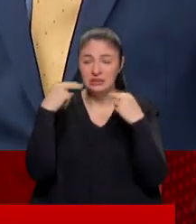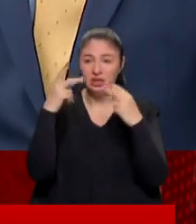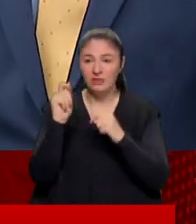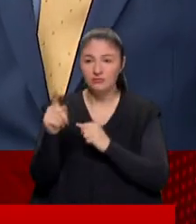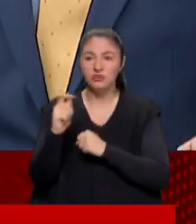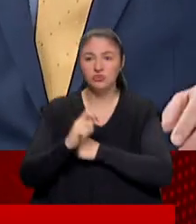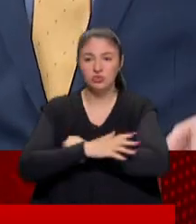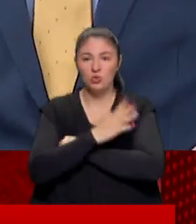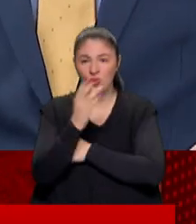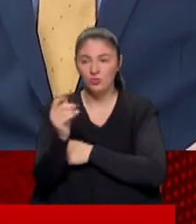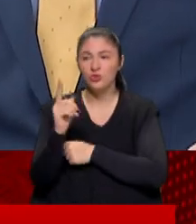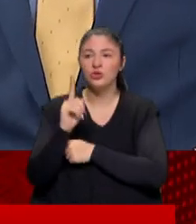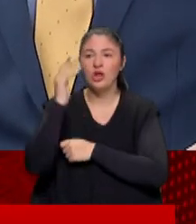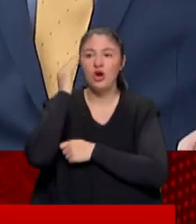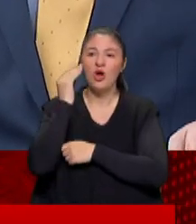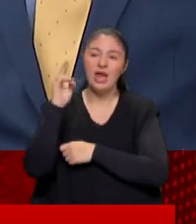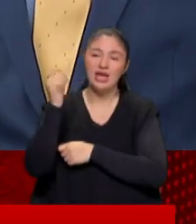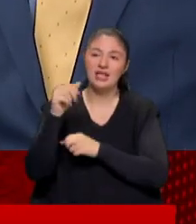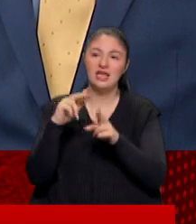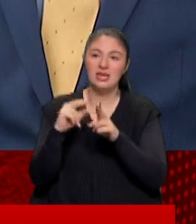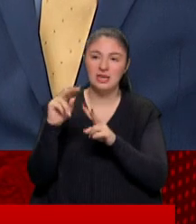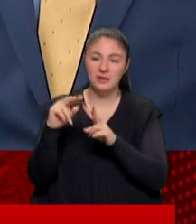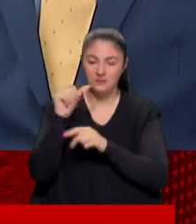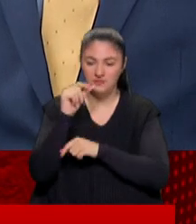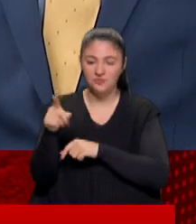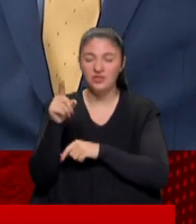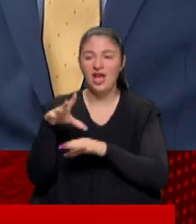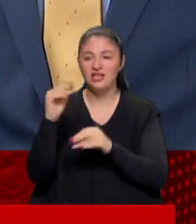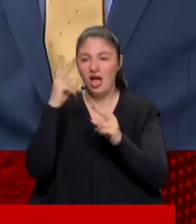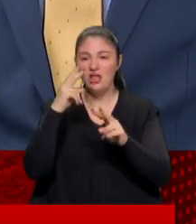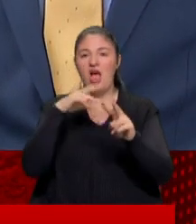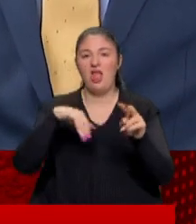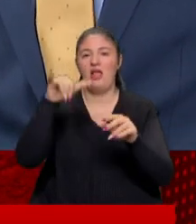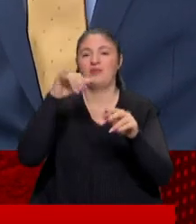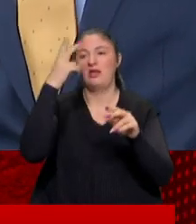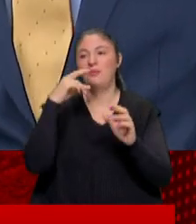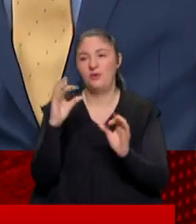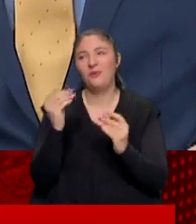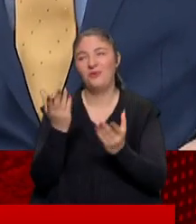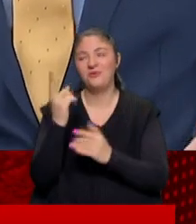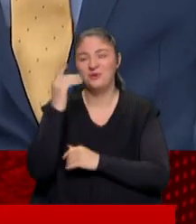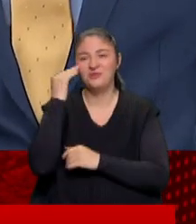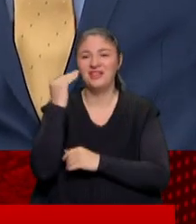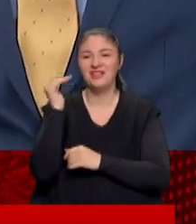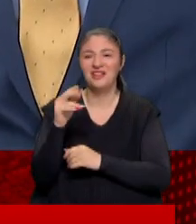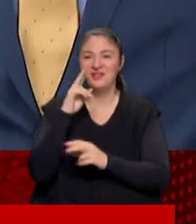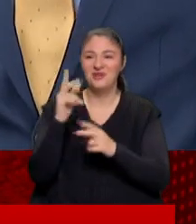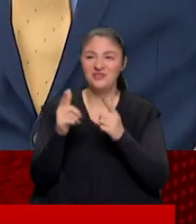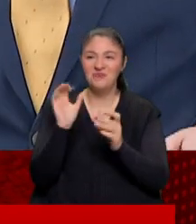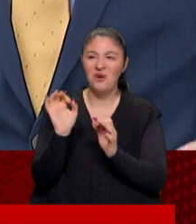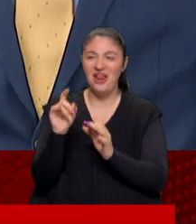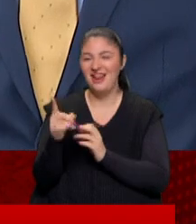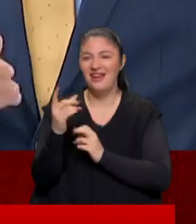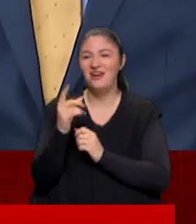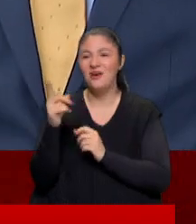tutamamış, duygulanmış Kuzey Kore lideri Kim Jong-un. O ağlayınca herkes ağlamış. Böyle oluyor. Tabii Kuzey Kore'den gelen görüntülerde genellikle